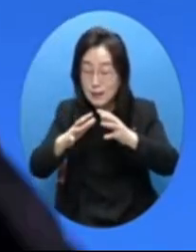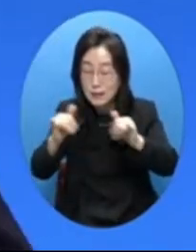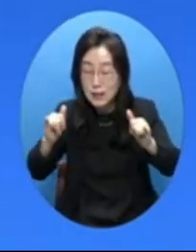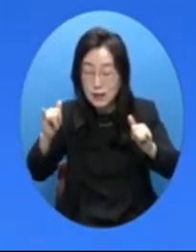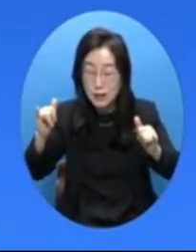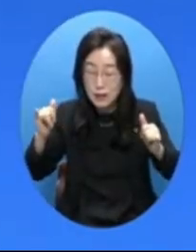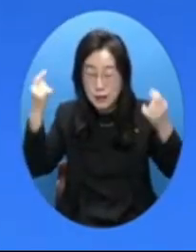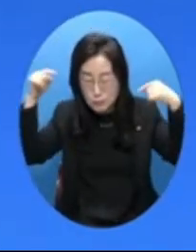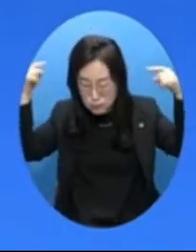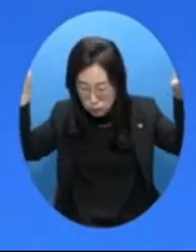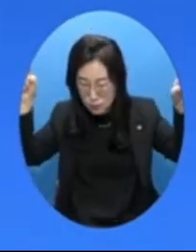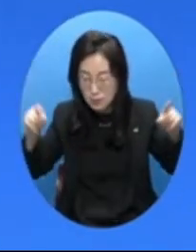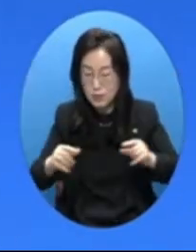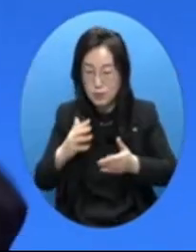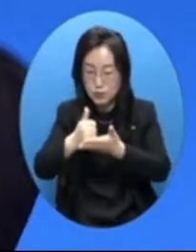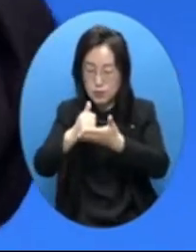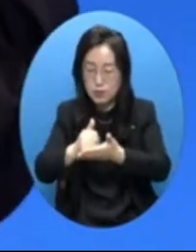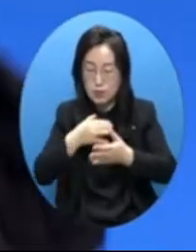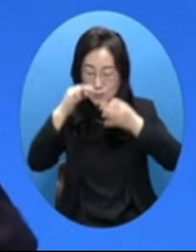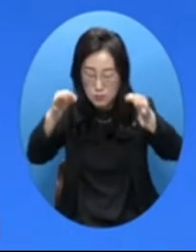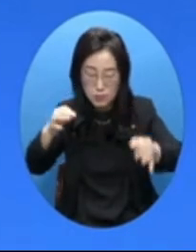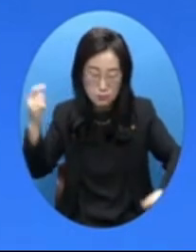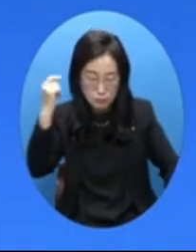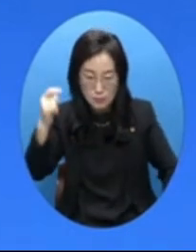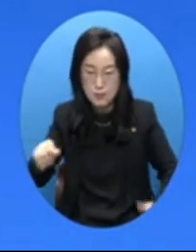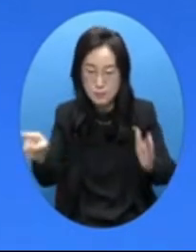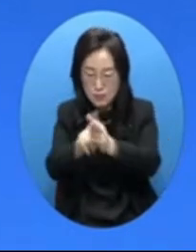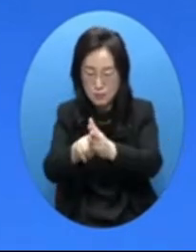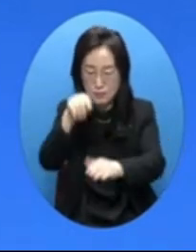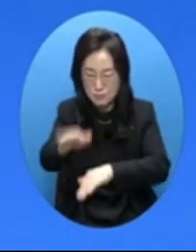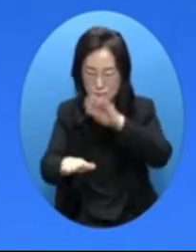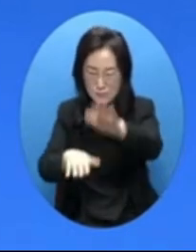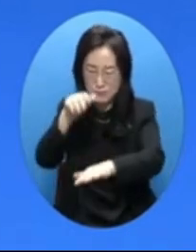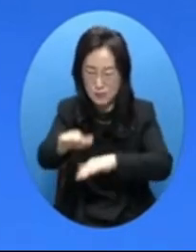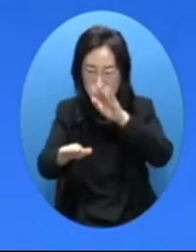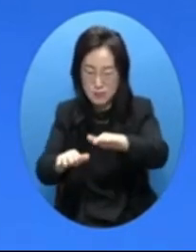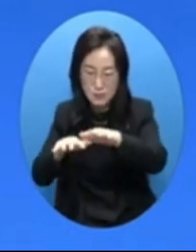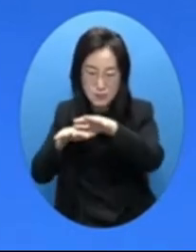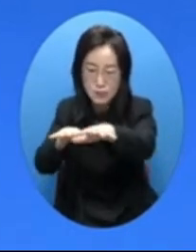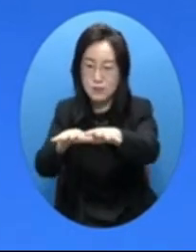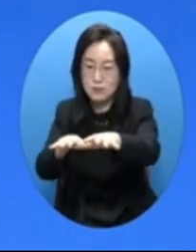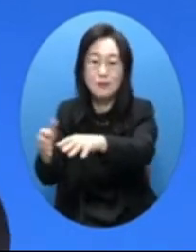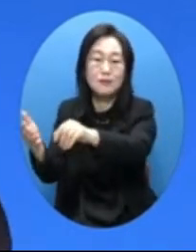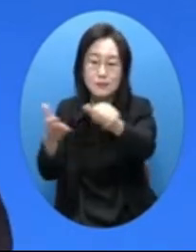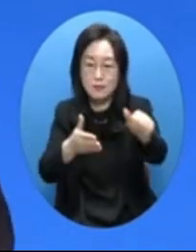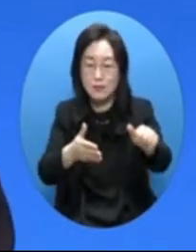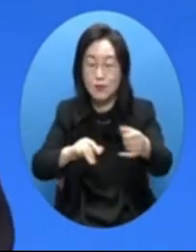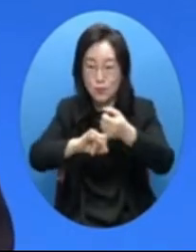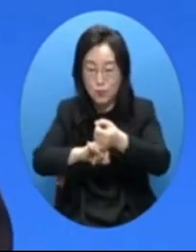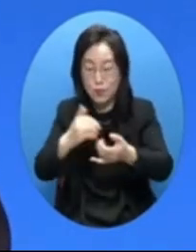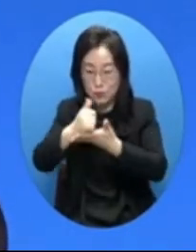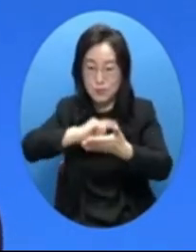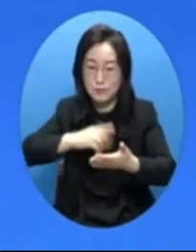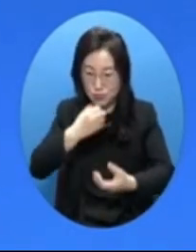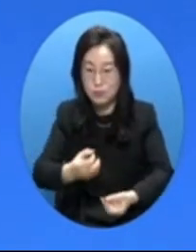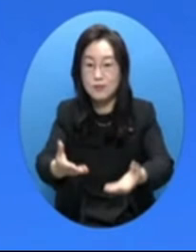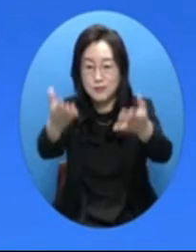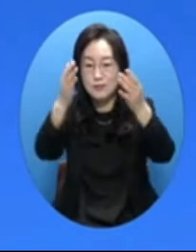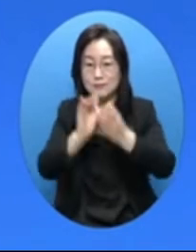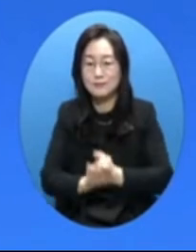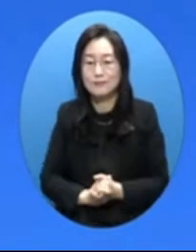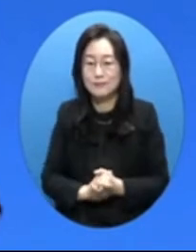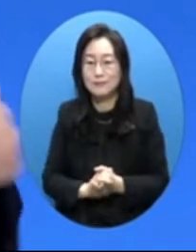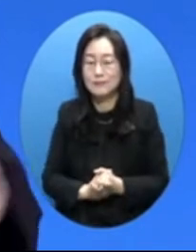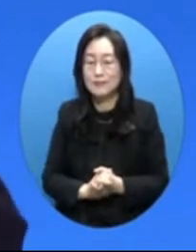귀를 기울이지 말고 주님 음성에 귀를 기울이고 주여 믿습니다 믿음으로 전진 또 전진 또 전진은 여러분 되시기를 주님으로 축원합니다